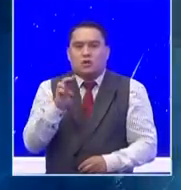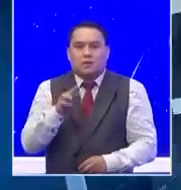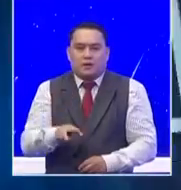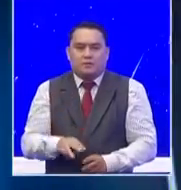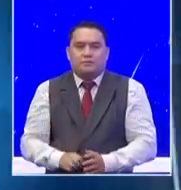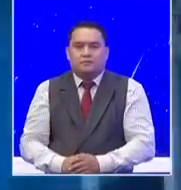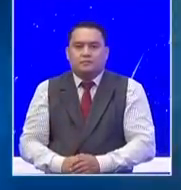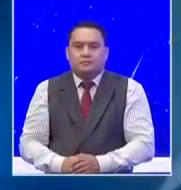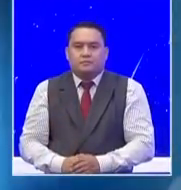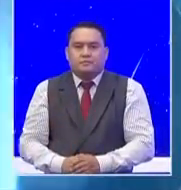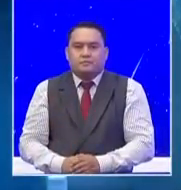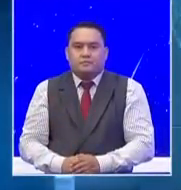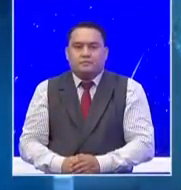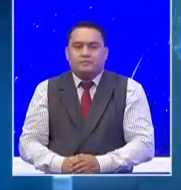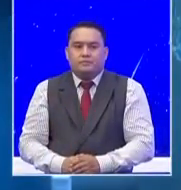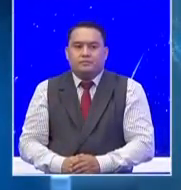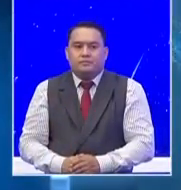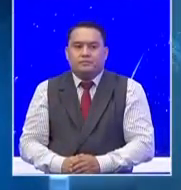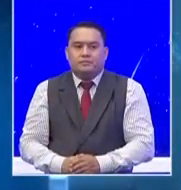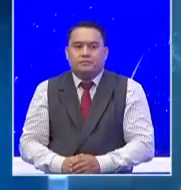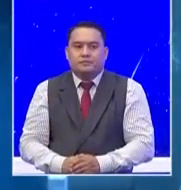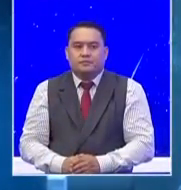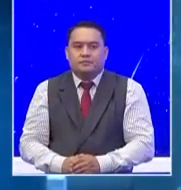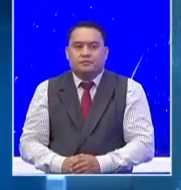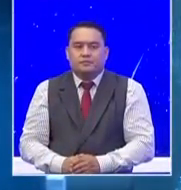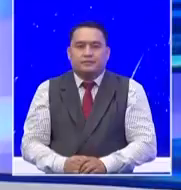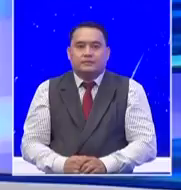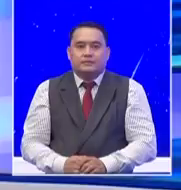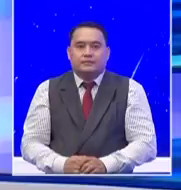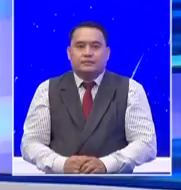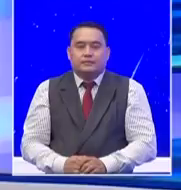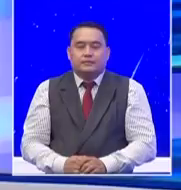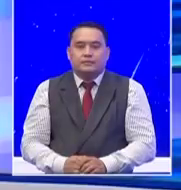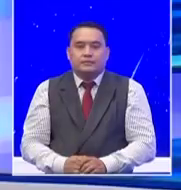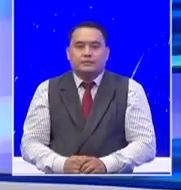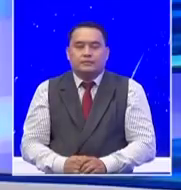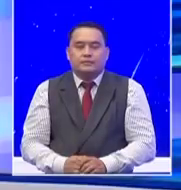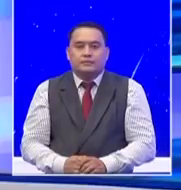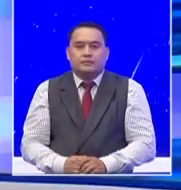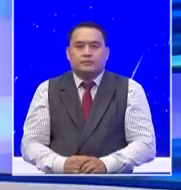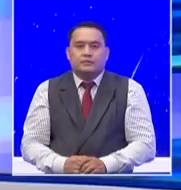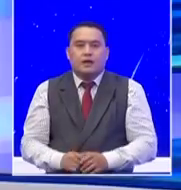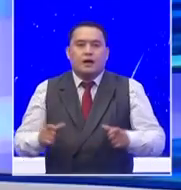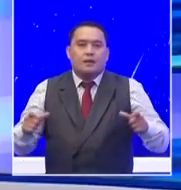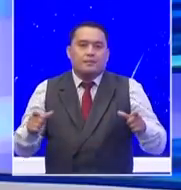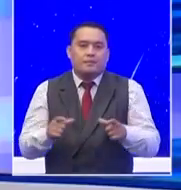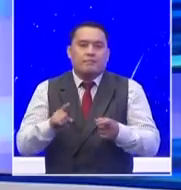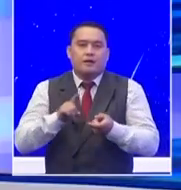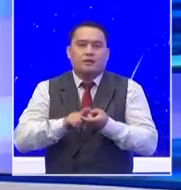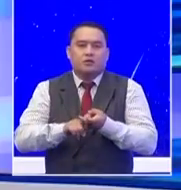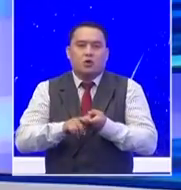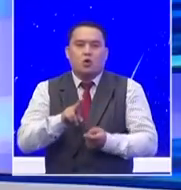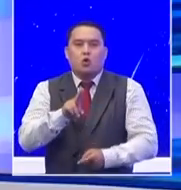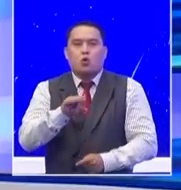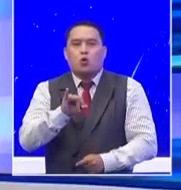ғаламтор ақпараттарымен дайындаған Меруерт Қыдырбайқызы, Жетісу телеарнасы. Ел жаңалықтарына оралсақ, пандемияға байланысты құрбан